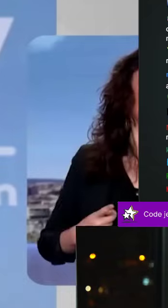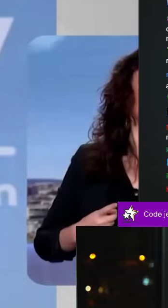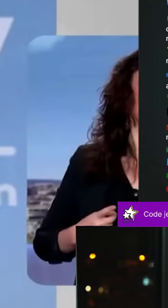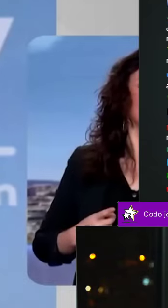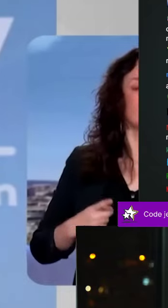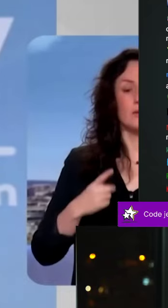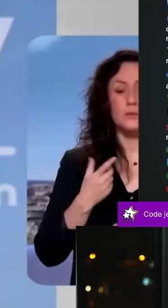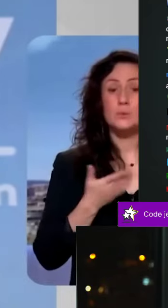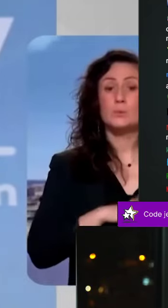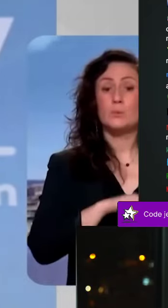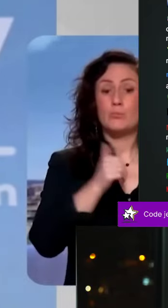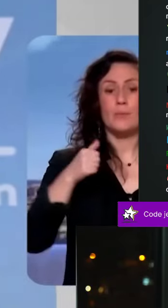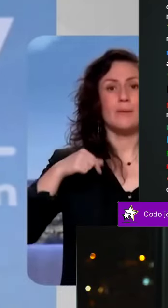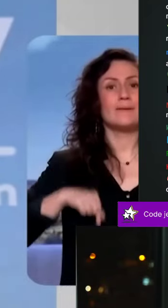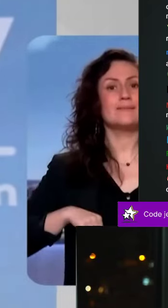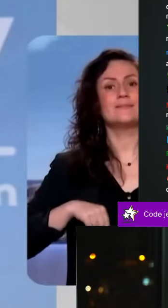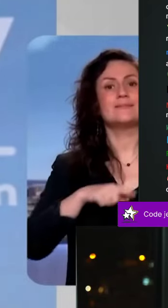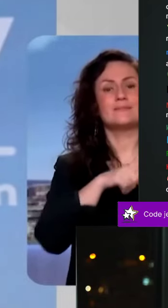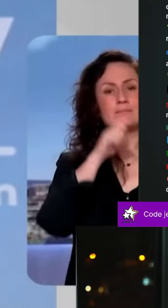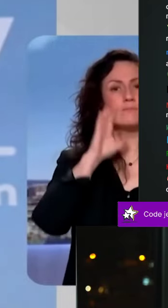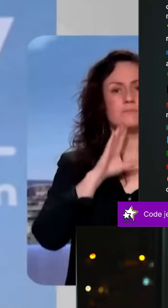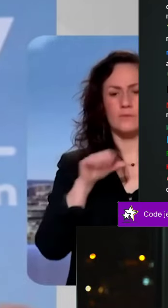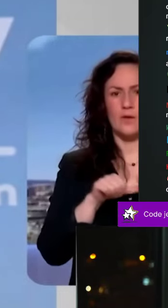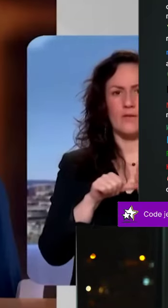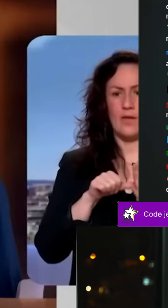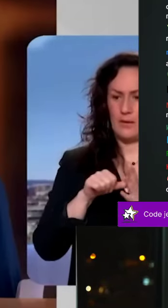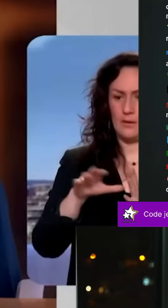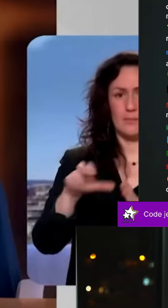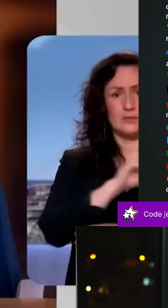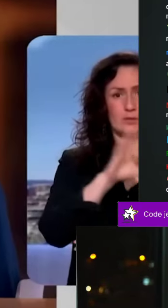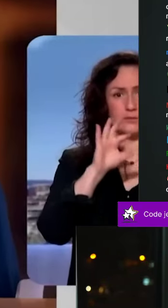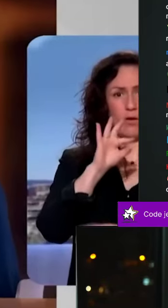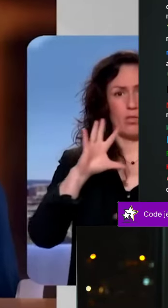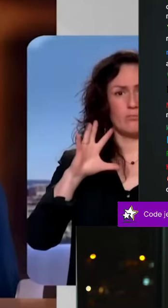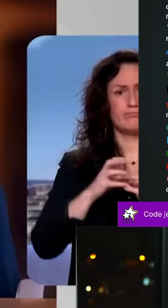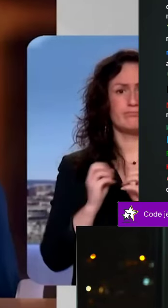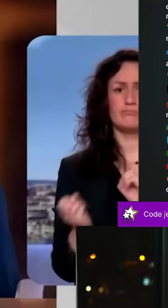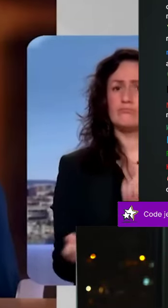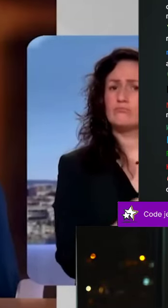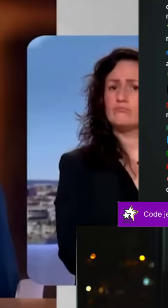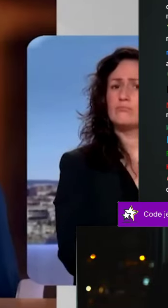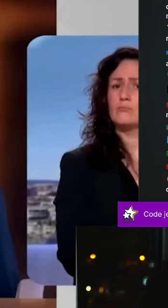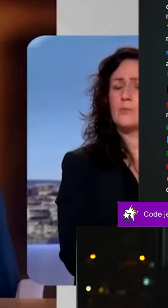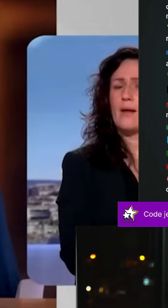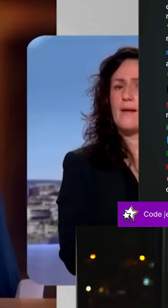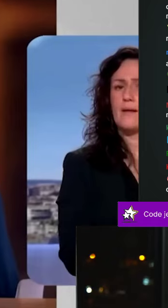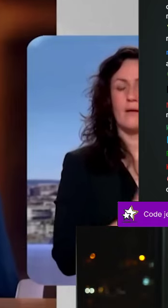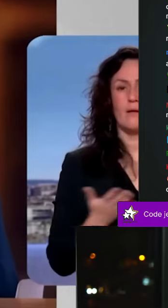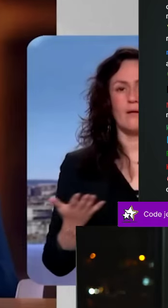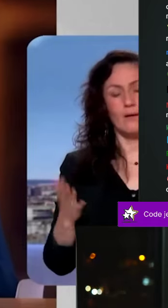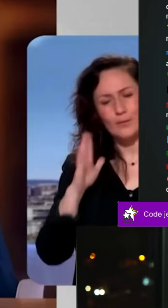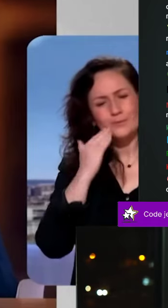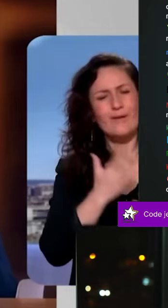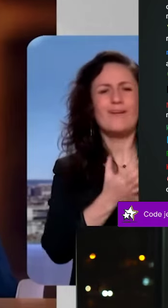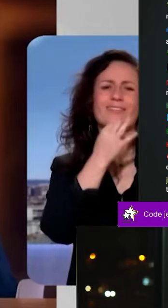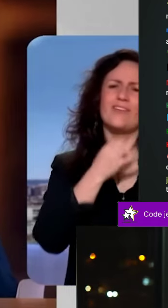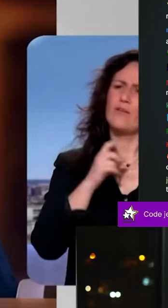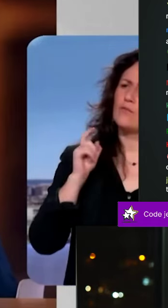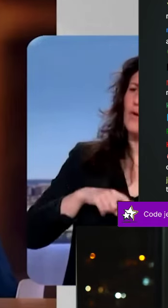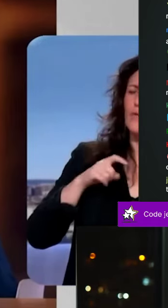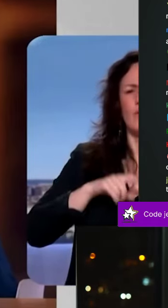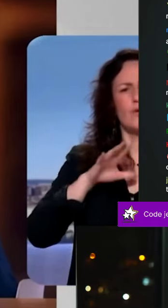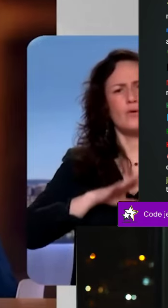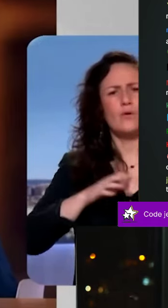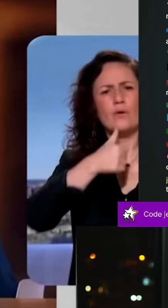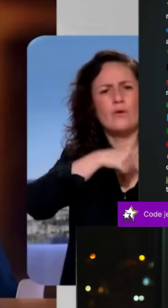monsieur Barnier a pris les 150 amendements il les a froissé et il l'a mis les a mis à la corbeille donc maintenant venir me dire oui mais il faut faire un